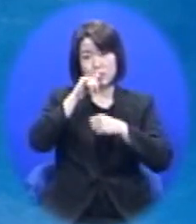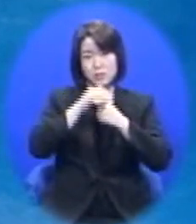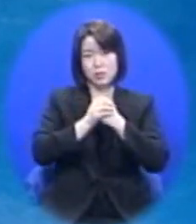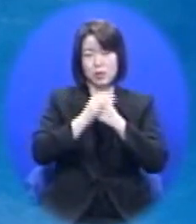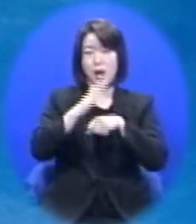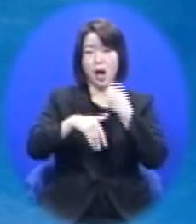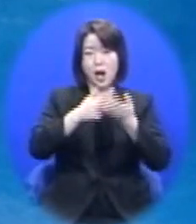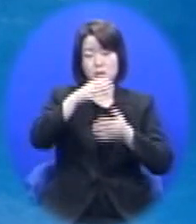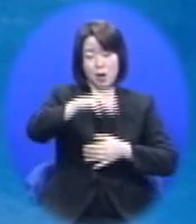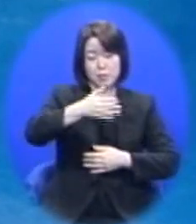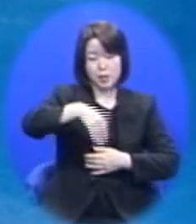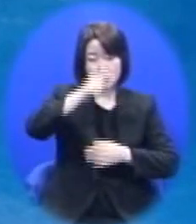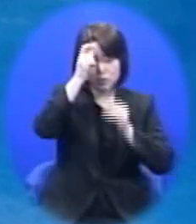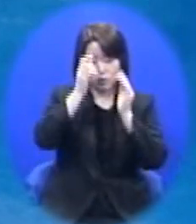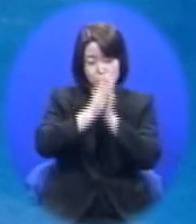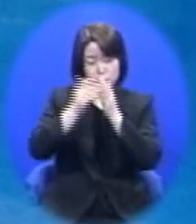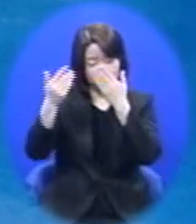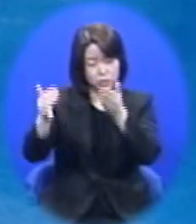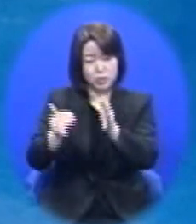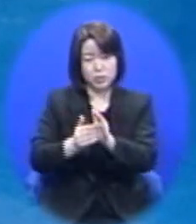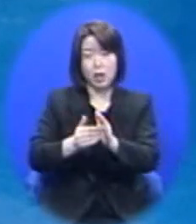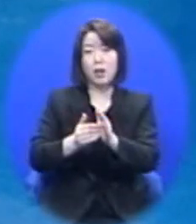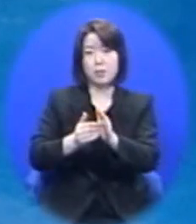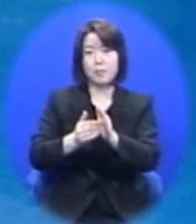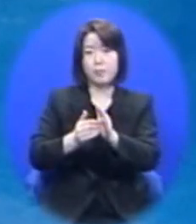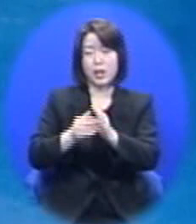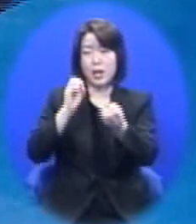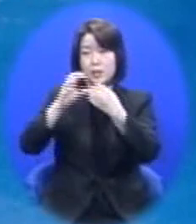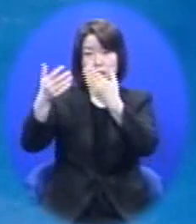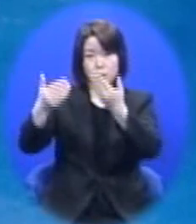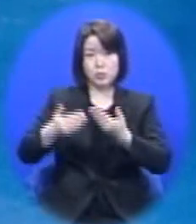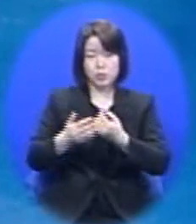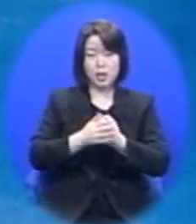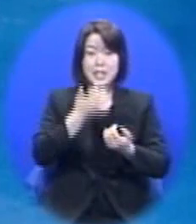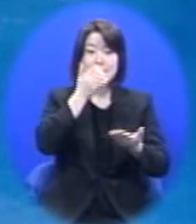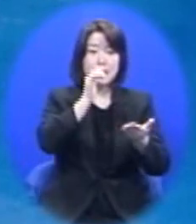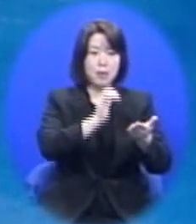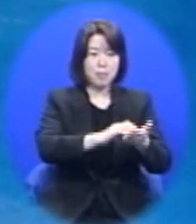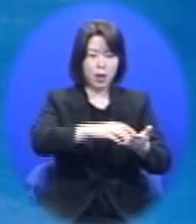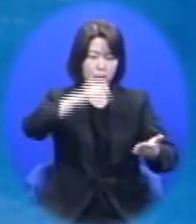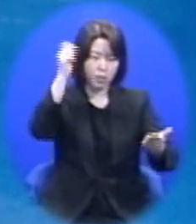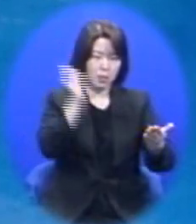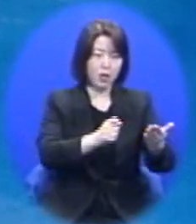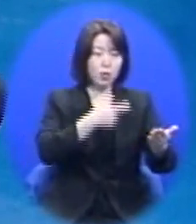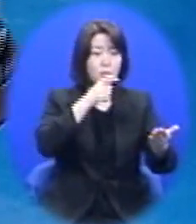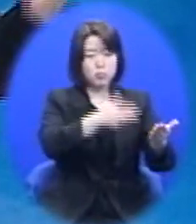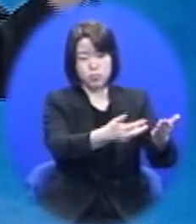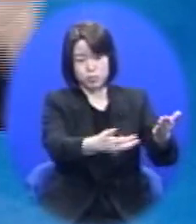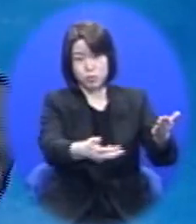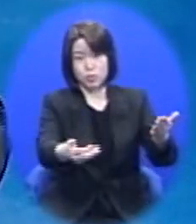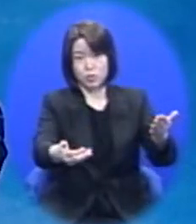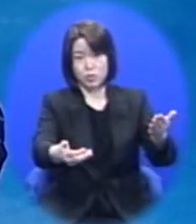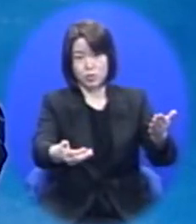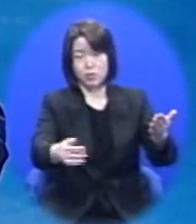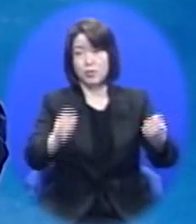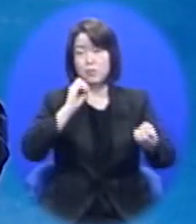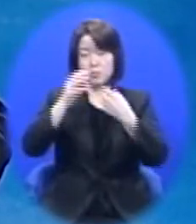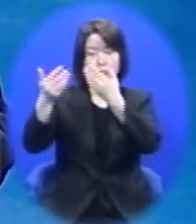기도하니까 하나님께서 말씀을 주시기를 바위를 향하여 물을 내라 명령하라. 그러면 물이 나올